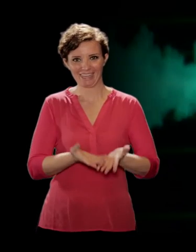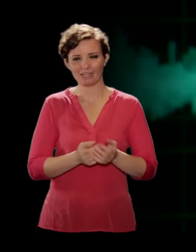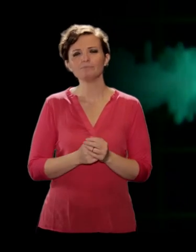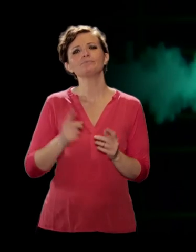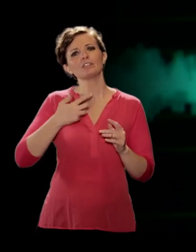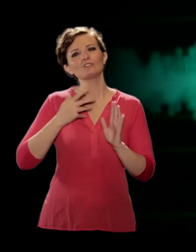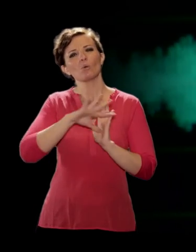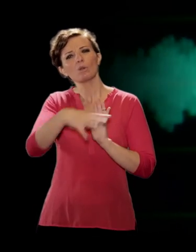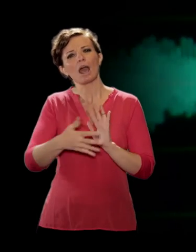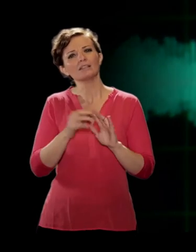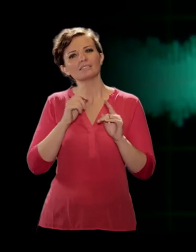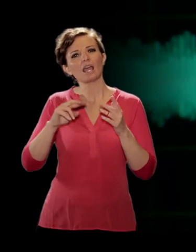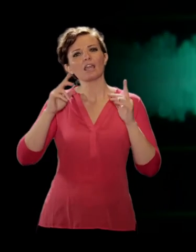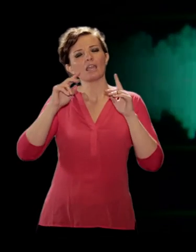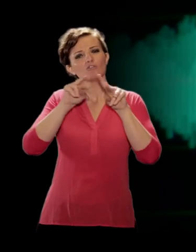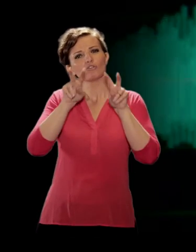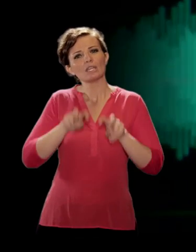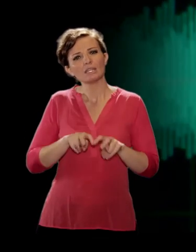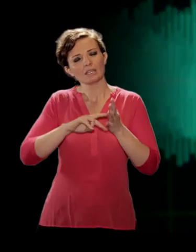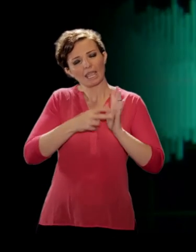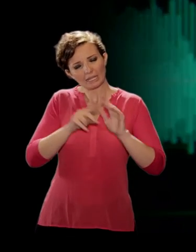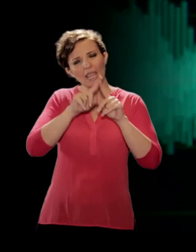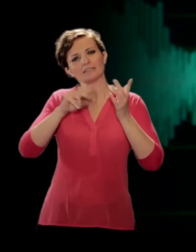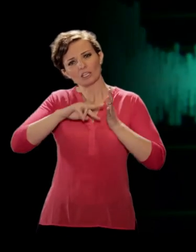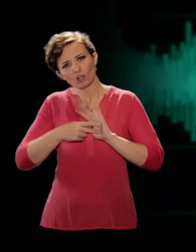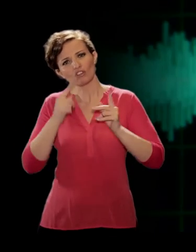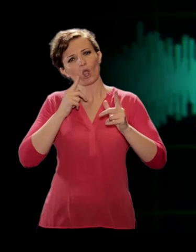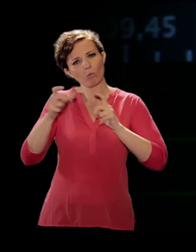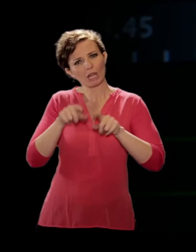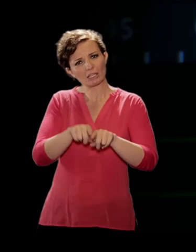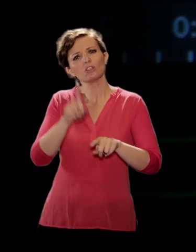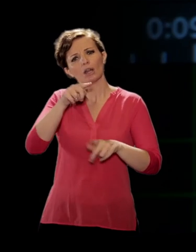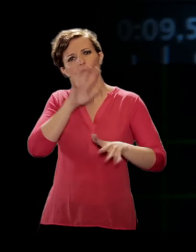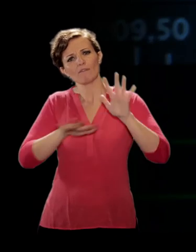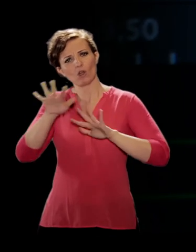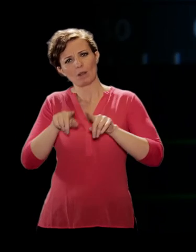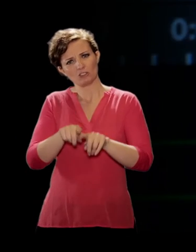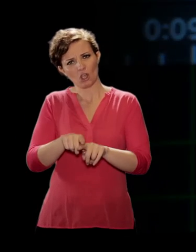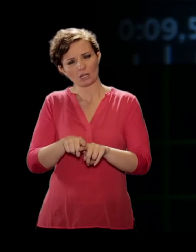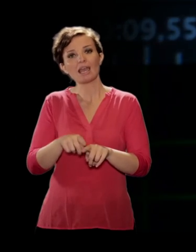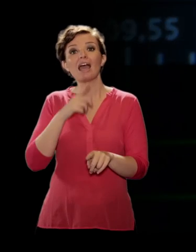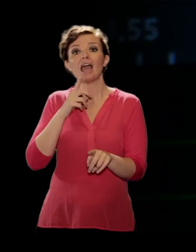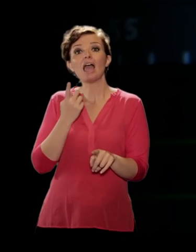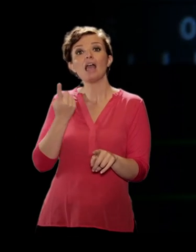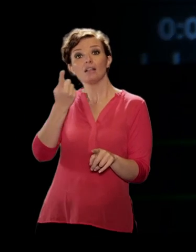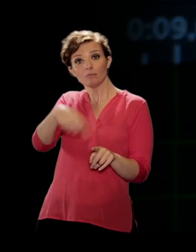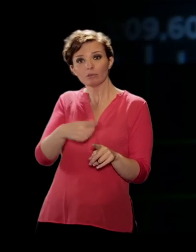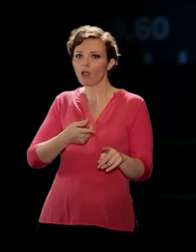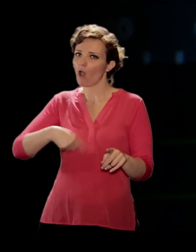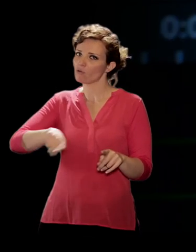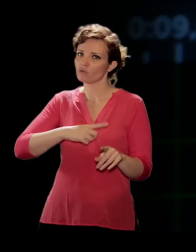laurea, quella dell'ingegneria, delle tecnologie, della comunicazione e dell'informazione. E qui noi